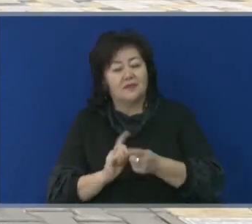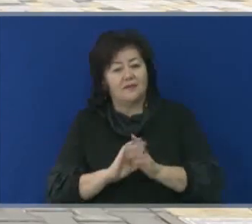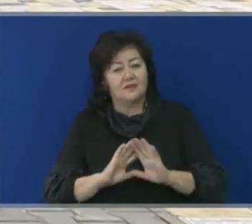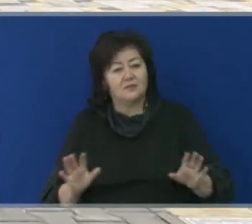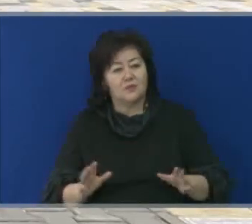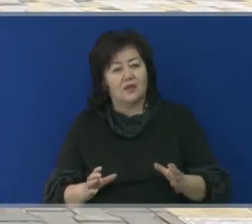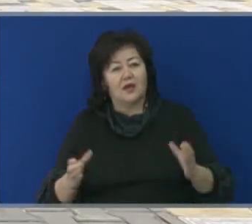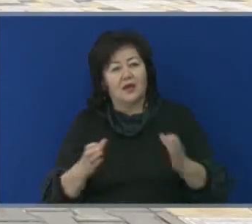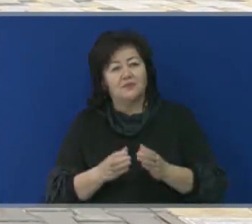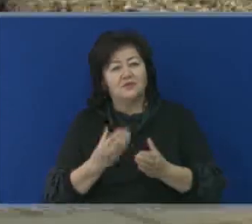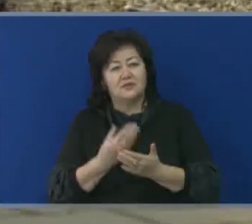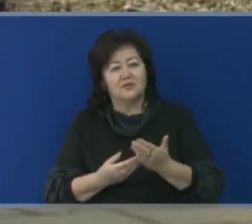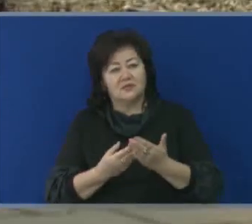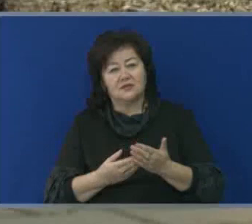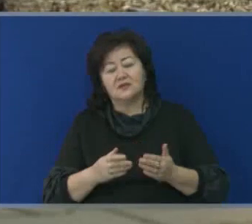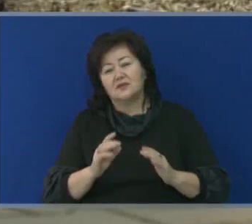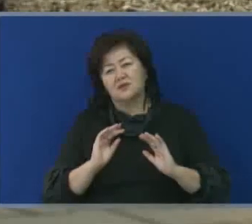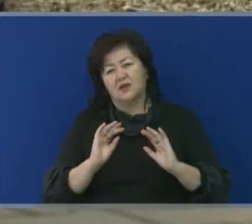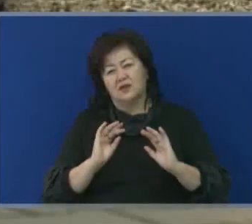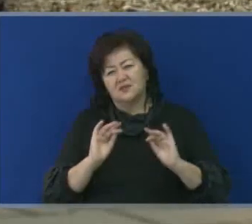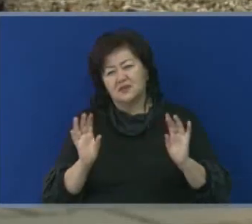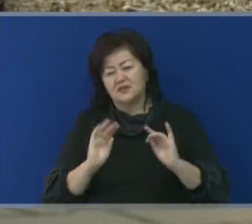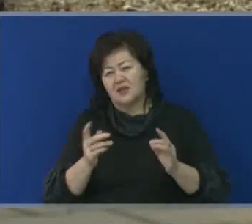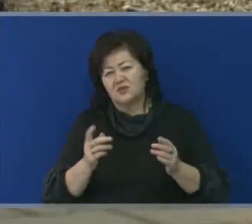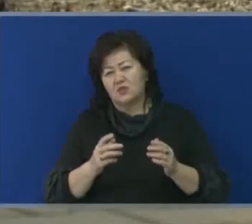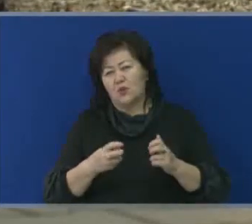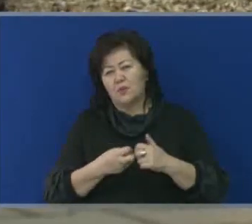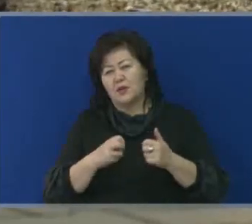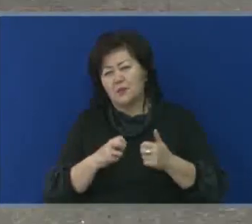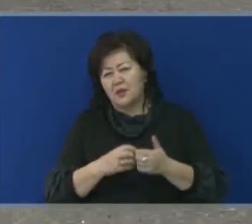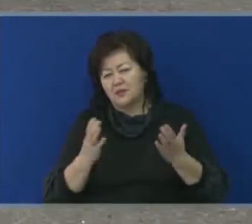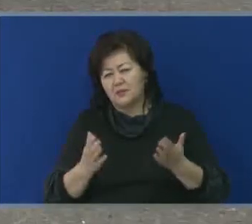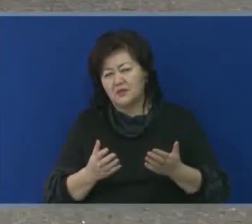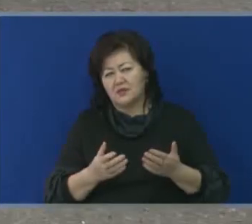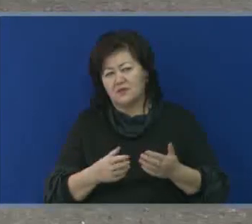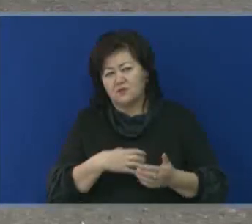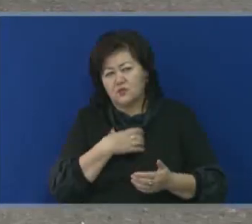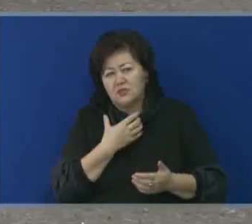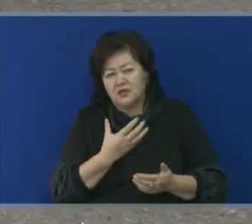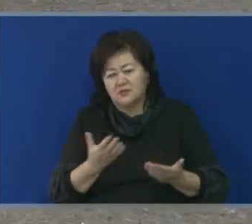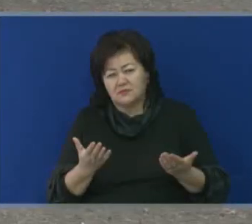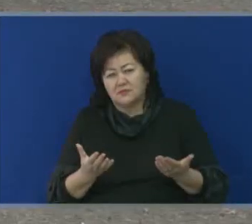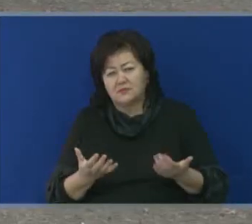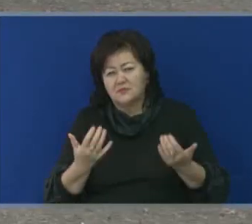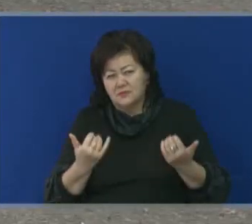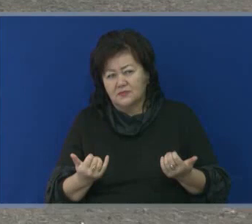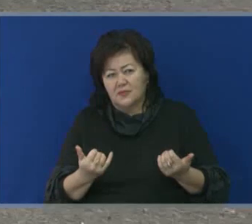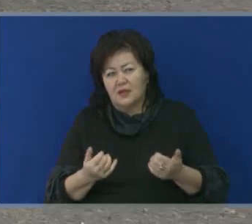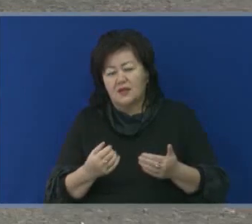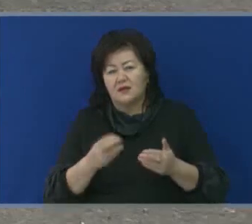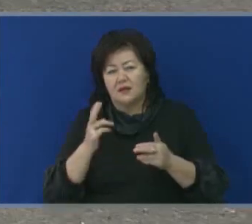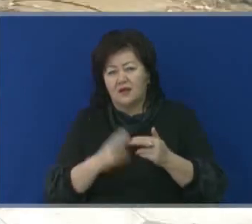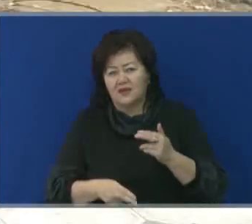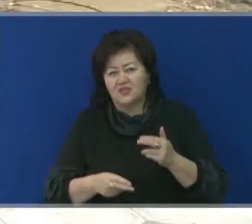выразили обеспокоенность состоянием парков нашего города. В частности, Центральный парк находится в плачевном состоянии, причем с момента окончания его